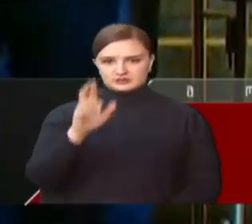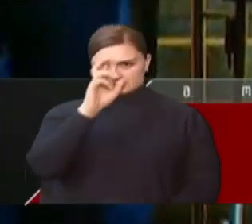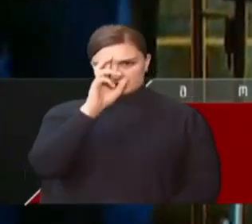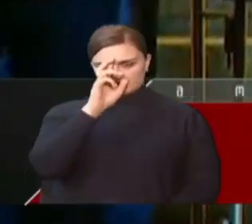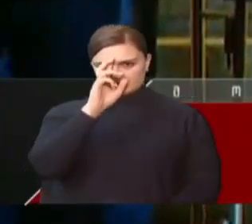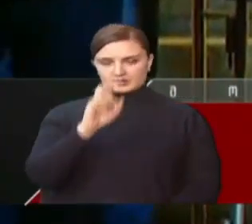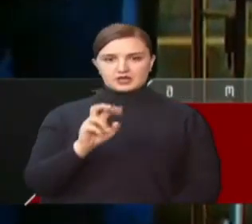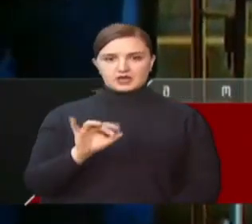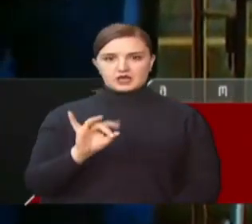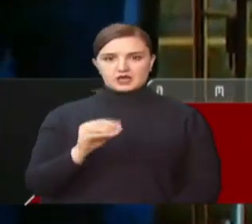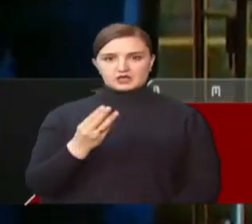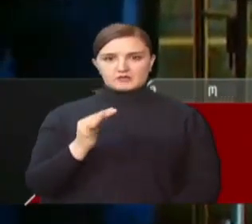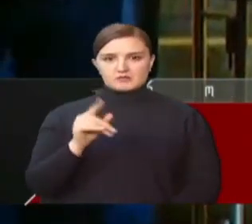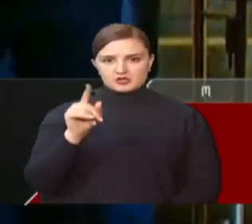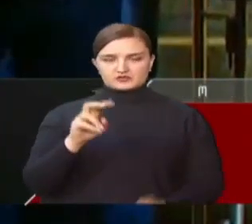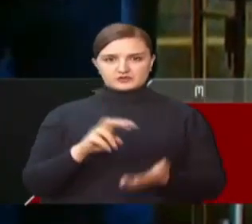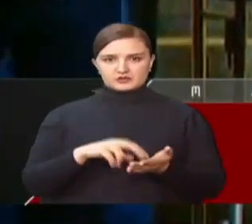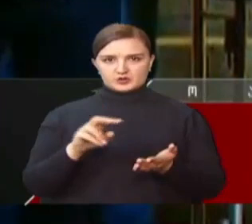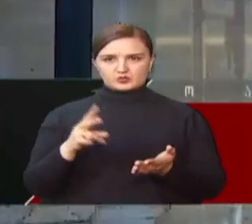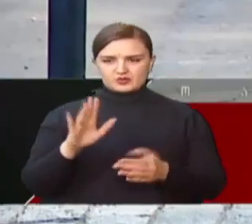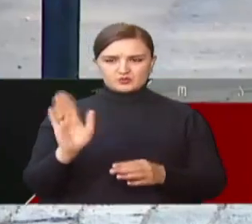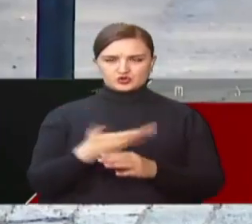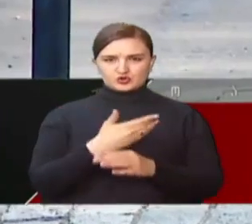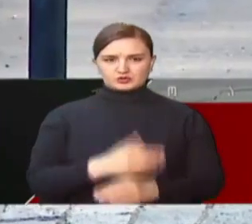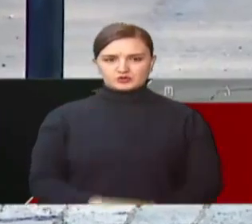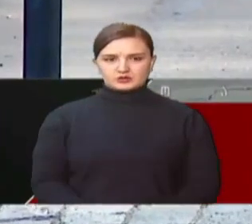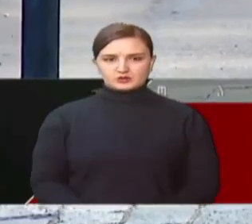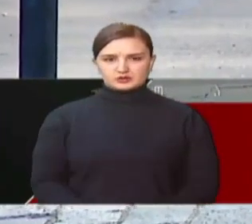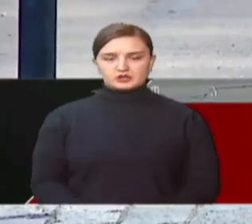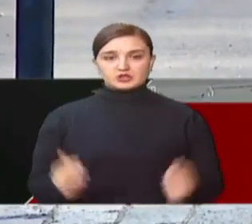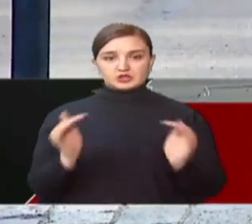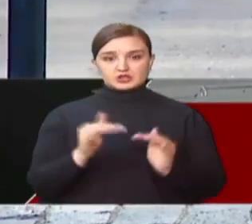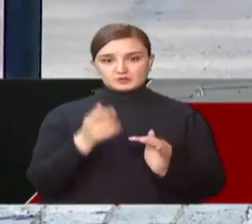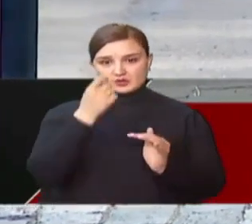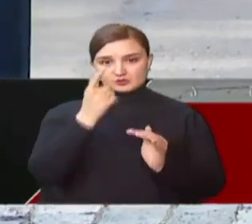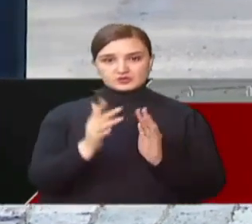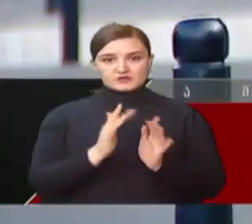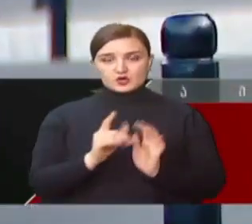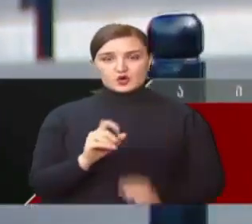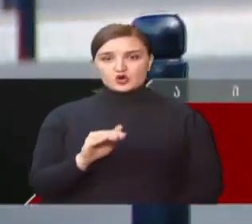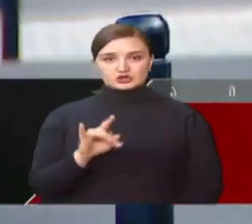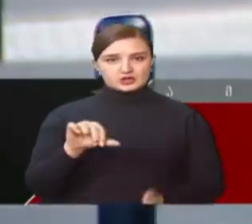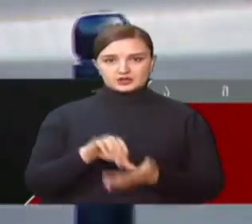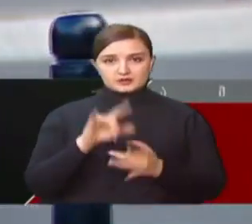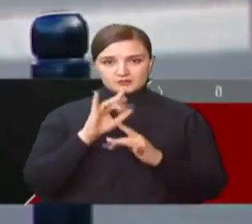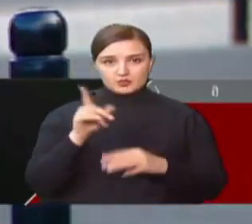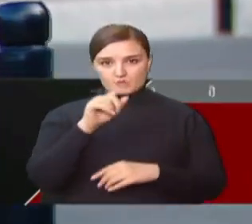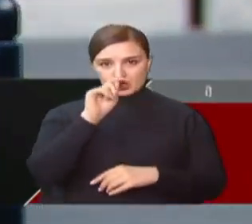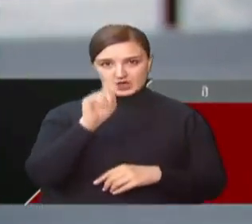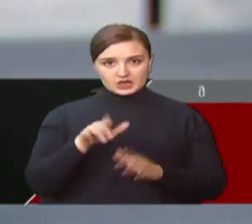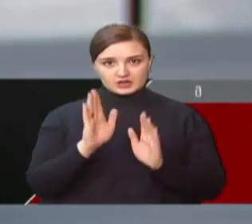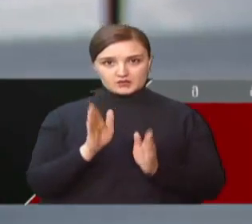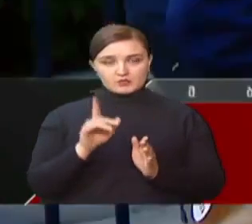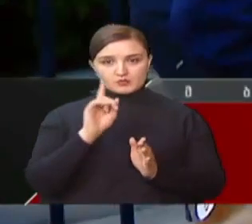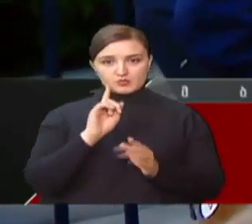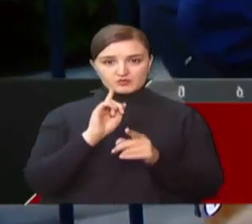მთავრობა ირაკლი ღარიბაშვილმა. მოშორდნენ აქედან. Შეკრებას რუსთაველის გამზირზე ხოშტარია უკრაინიდან ჩაერთვება. ჯერჯერობით